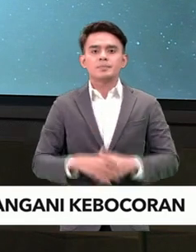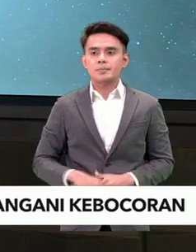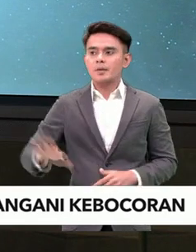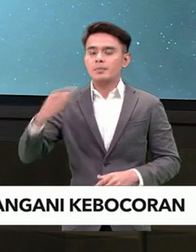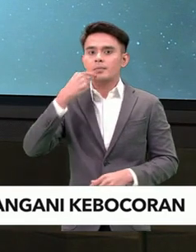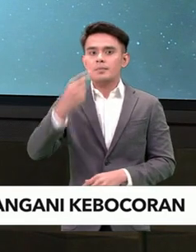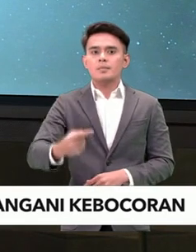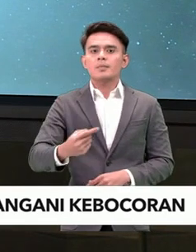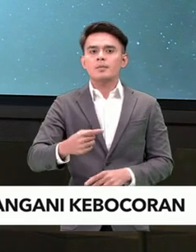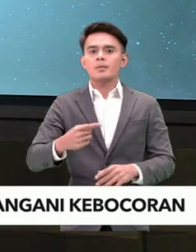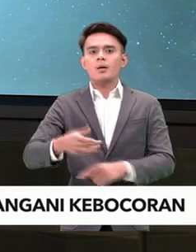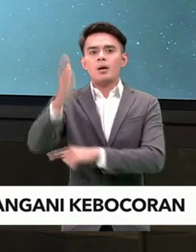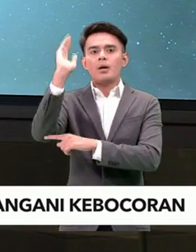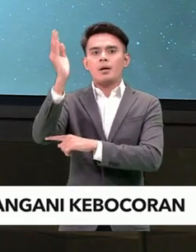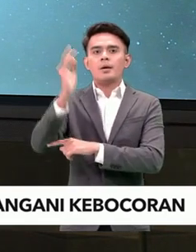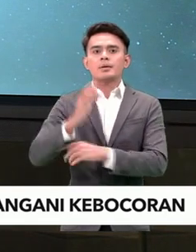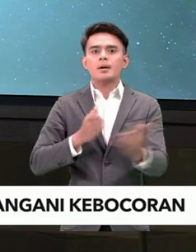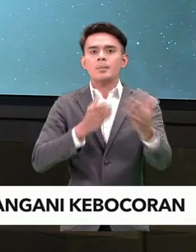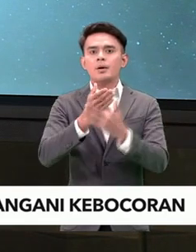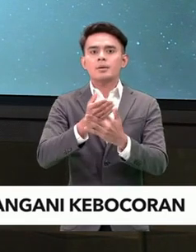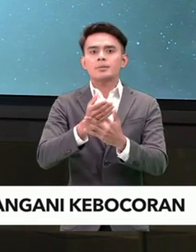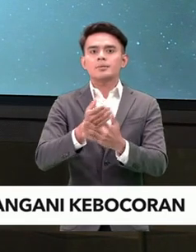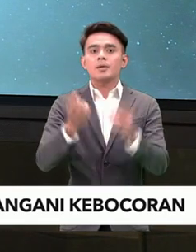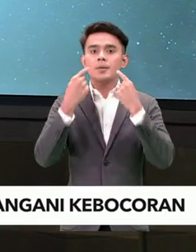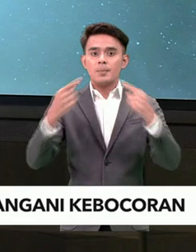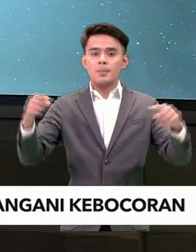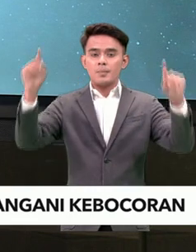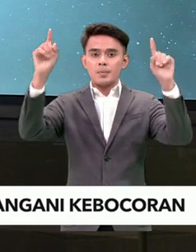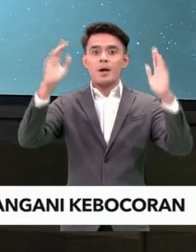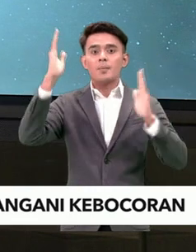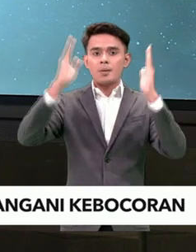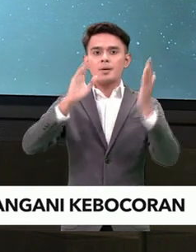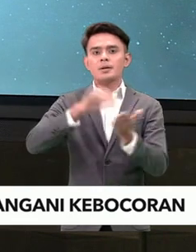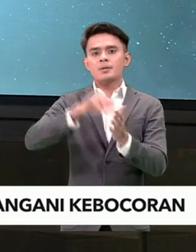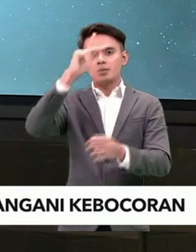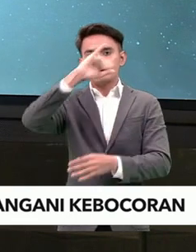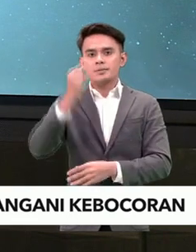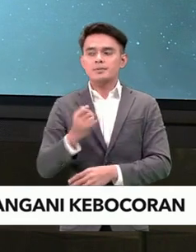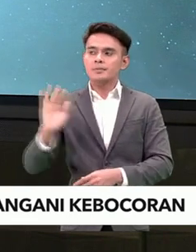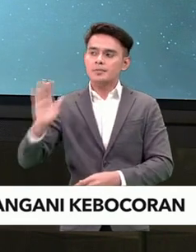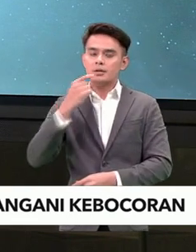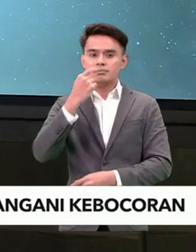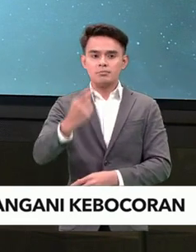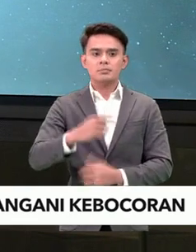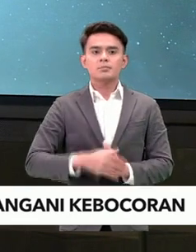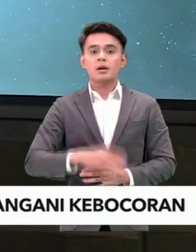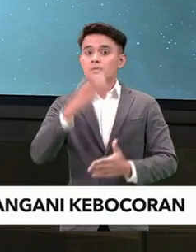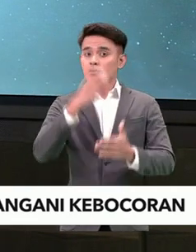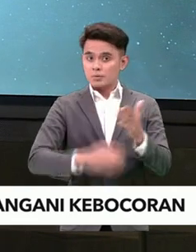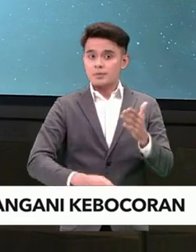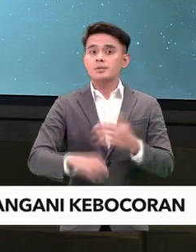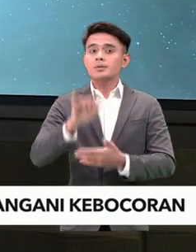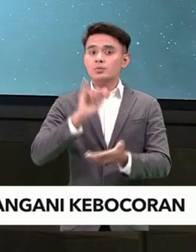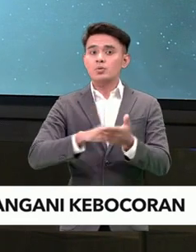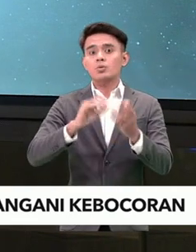merasmikan simposium The Path Towards Greater Prosperity di Putrajaya hari ini, beliau berkata pencukaian adalah